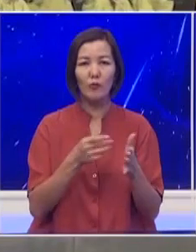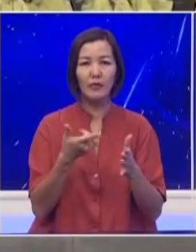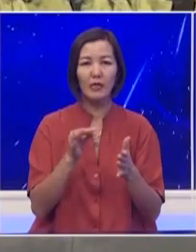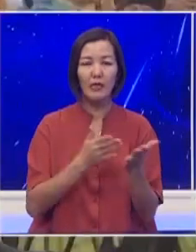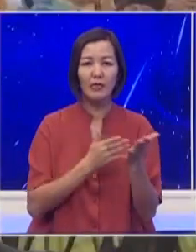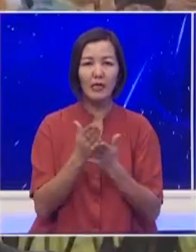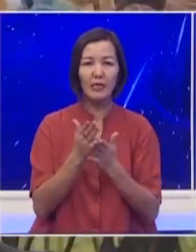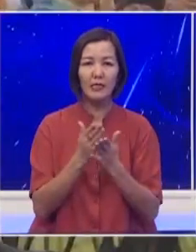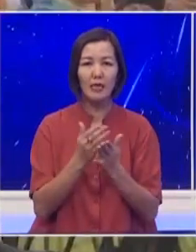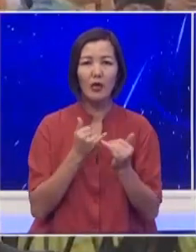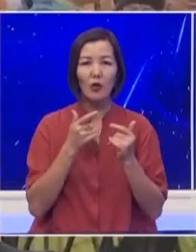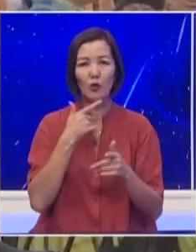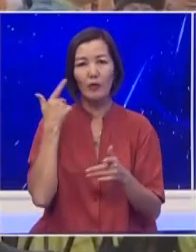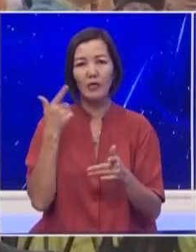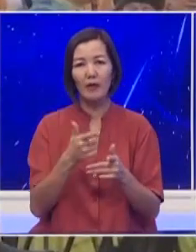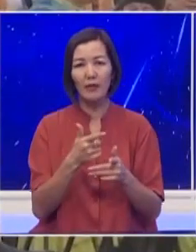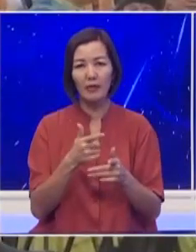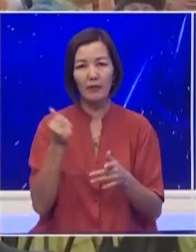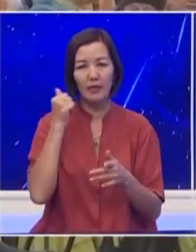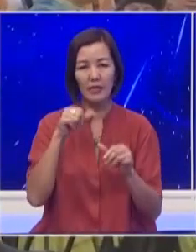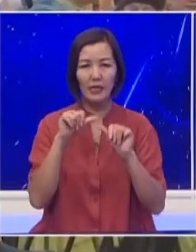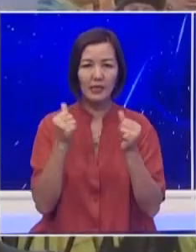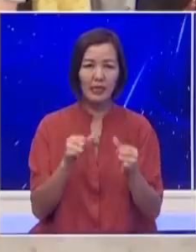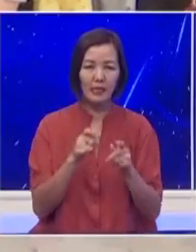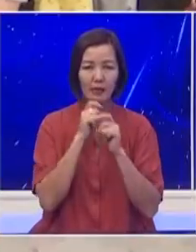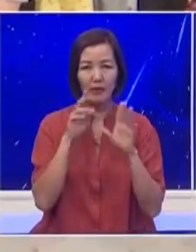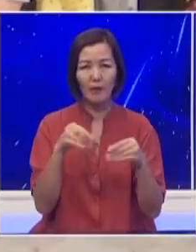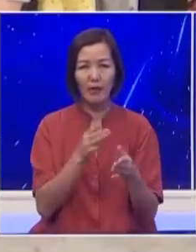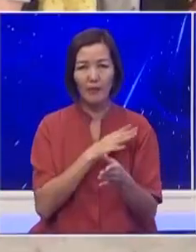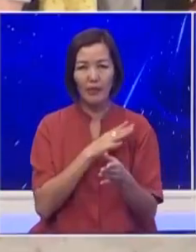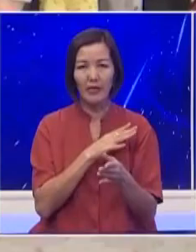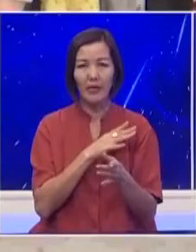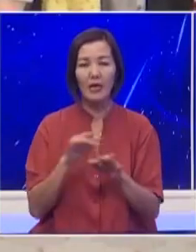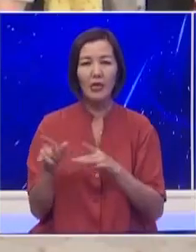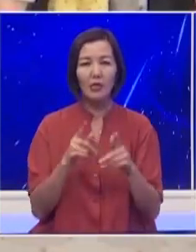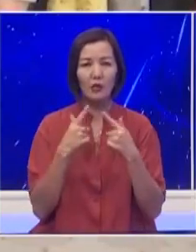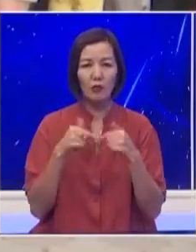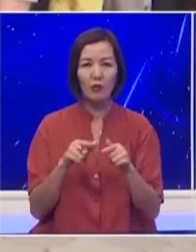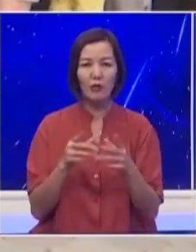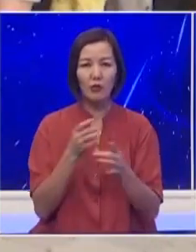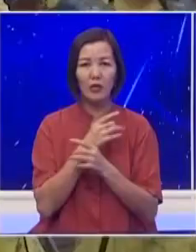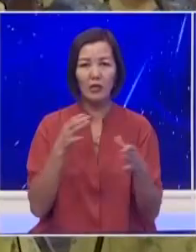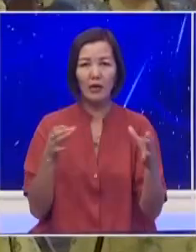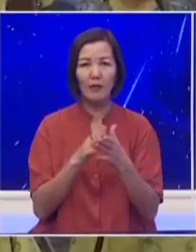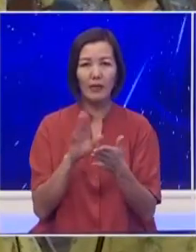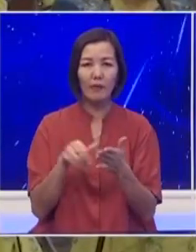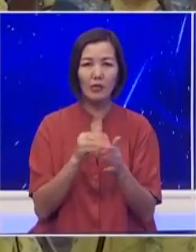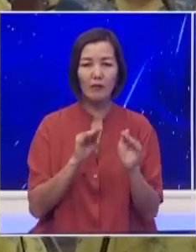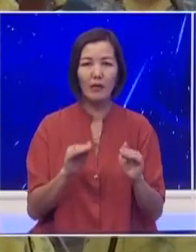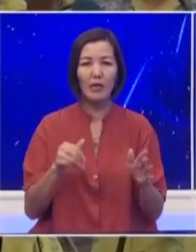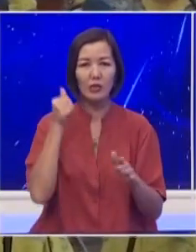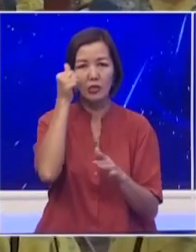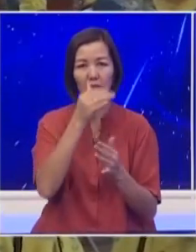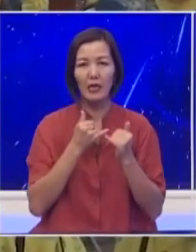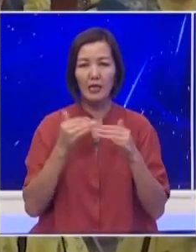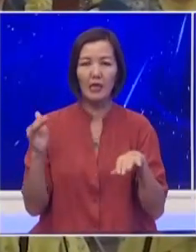облыстың газ саласының мамандарын құрмет грамоталарымен естелік сыйлықтармен марапаттады. Сонымен қатар шараны ұйымдастырушылар атап өткенде компания басшылығы балалар